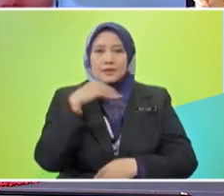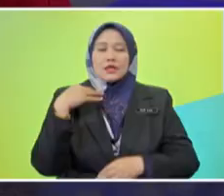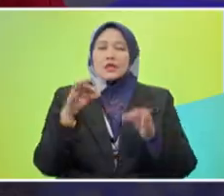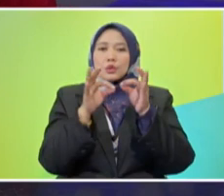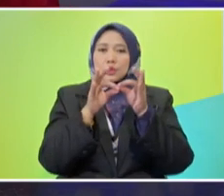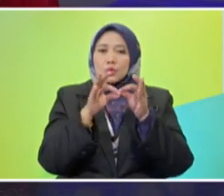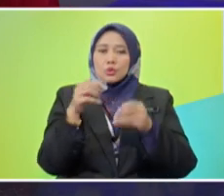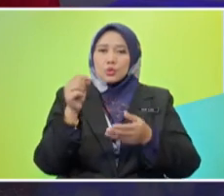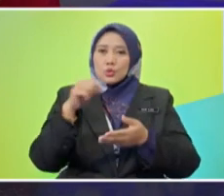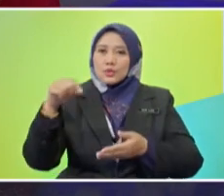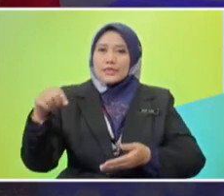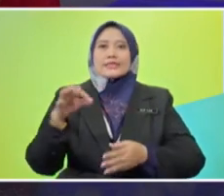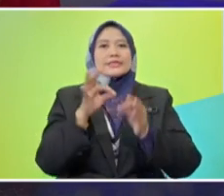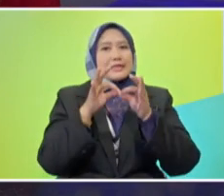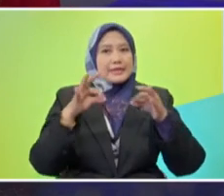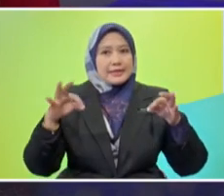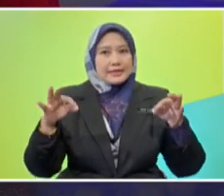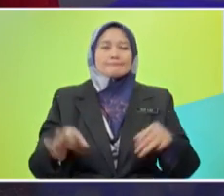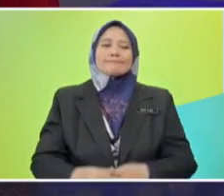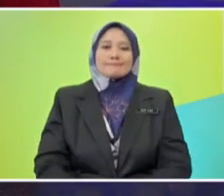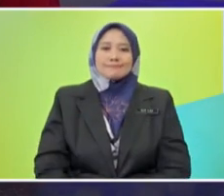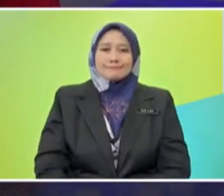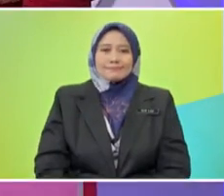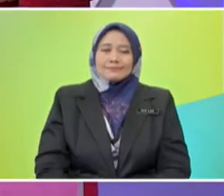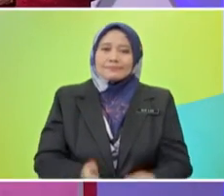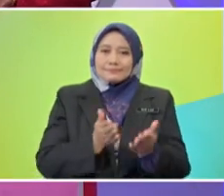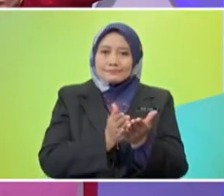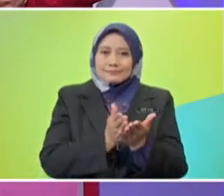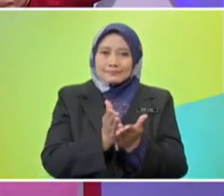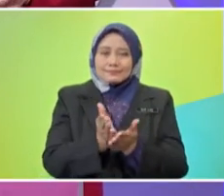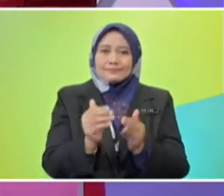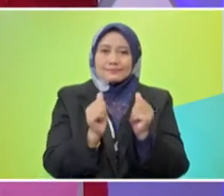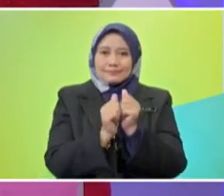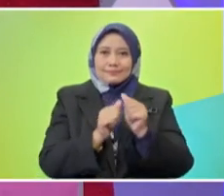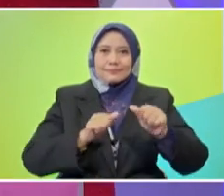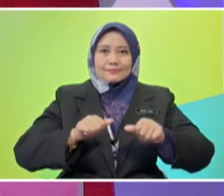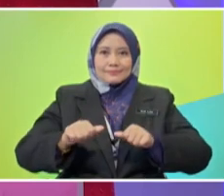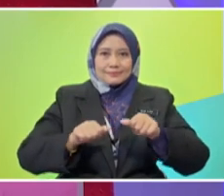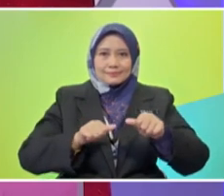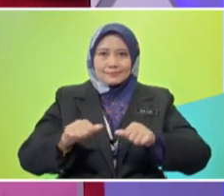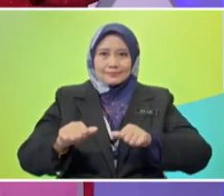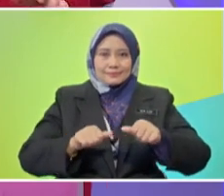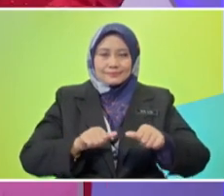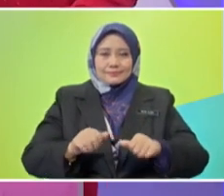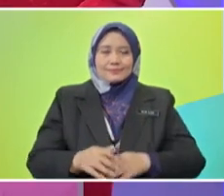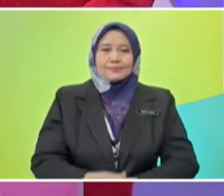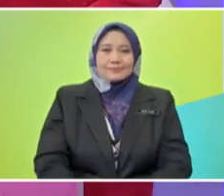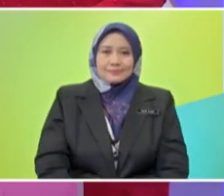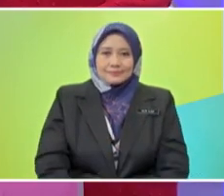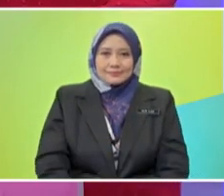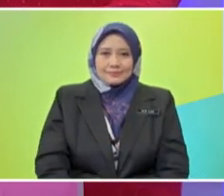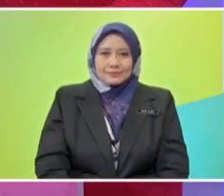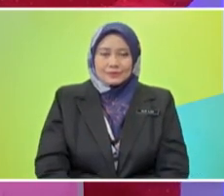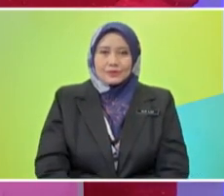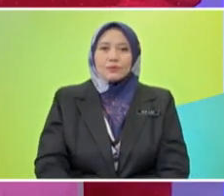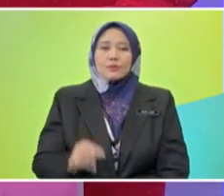cikgu. Ya. Kita teruskan cikgu. Baiklah, kita teruskan dengan aktiviti. Tadi cikgu bantu murid bina ayat. Sekarang